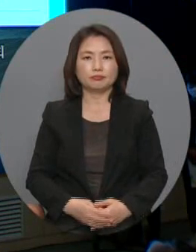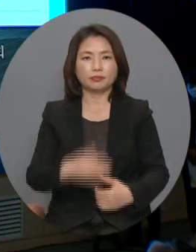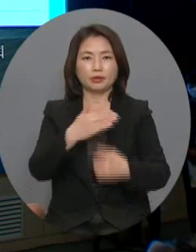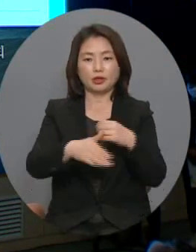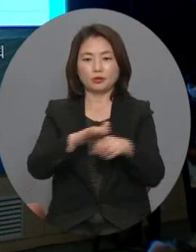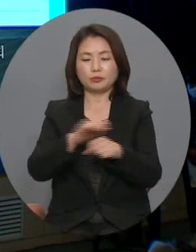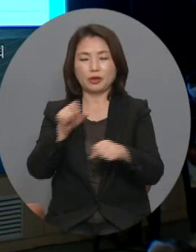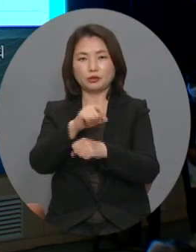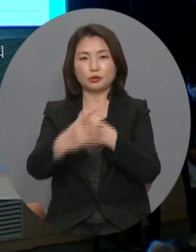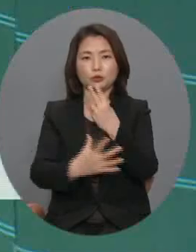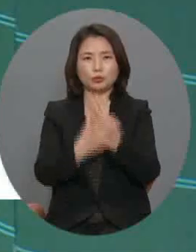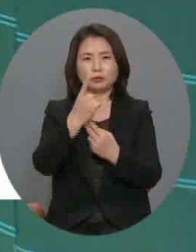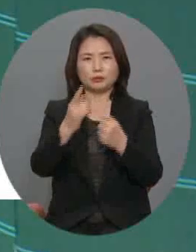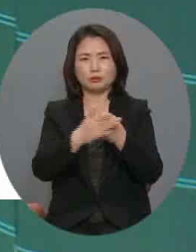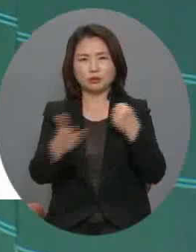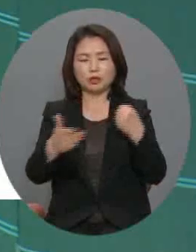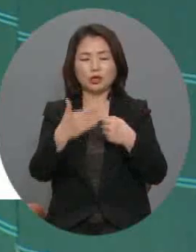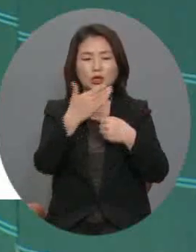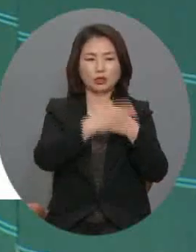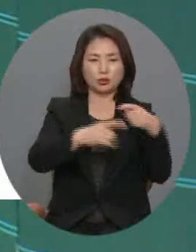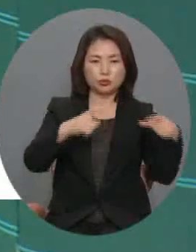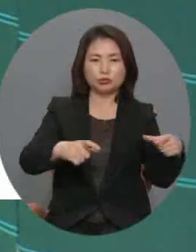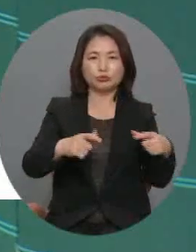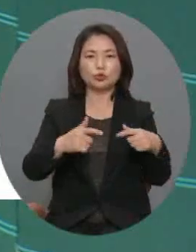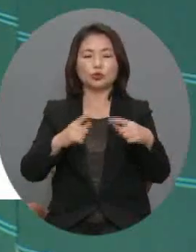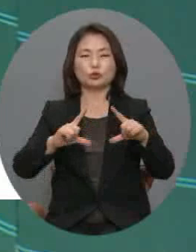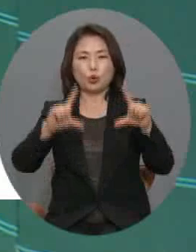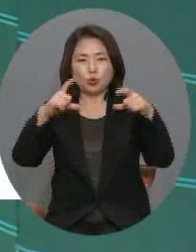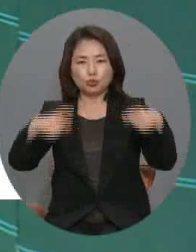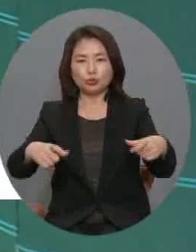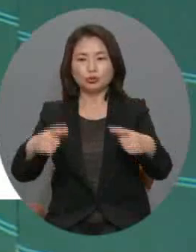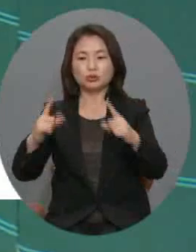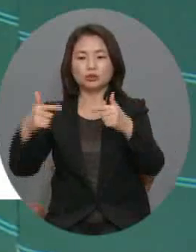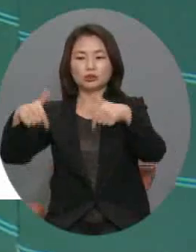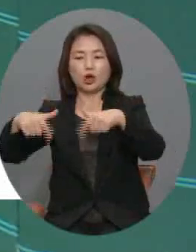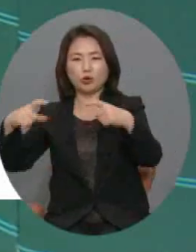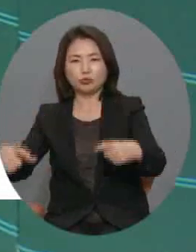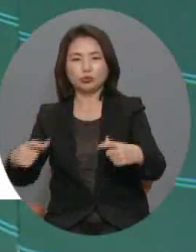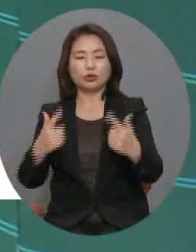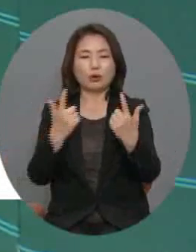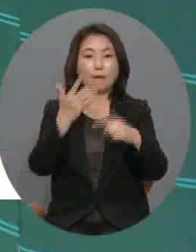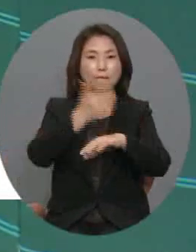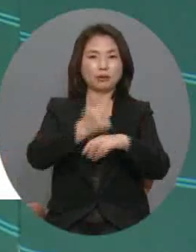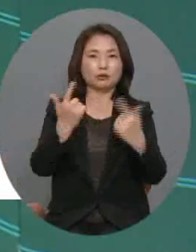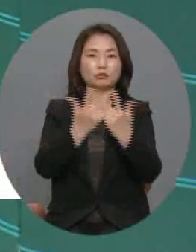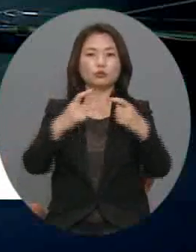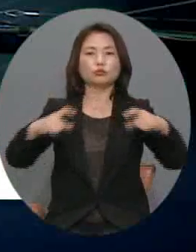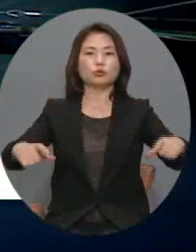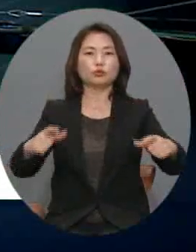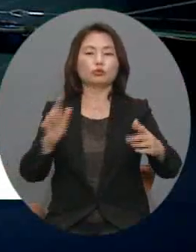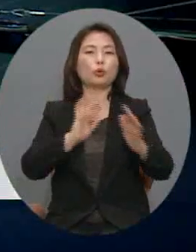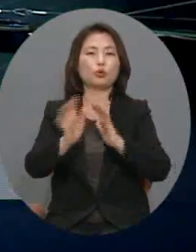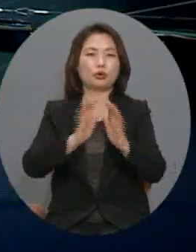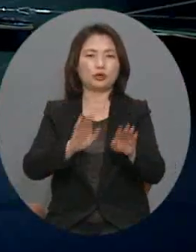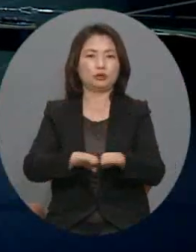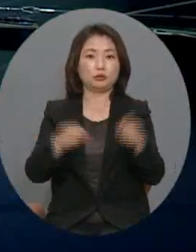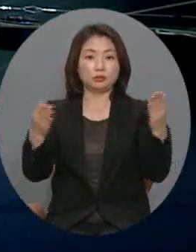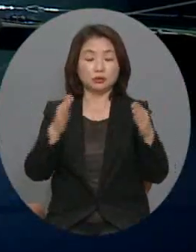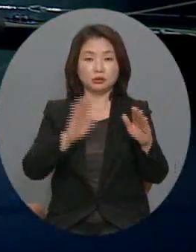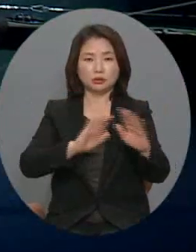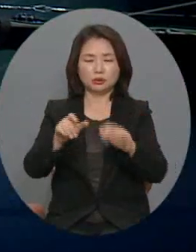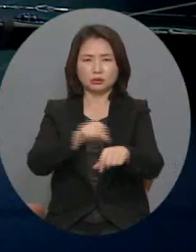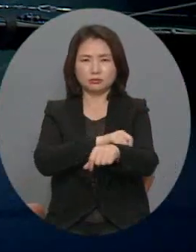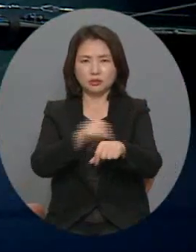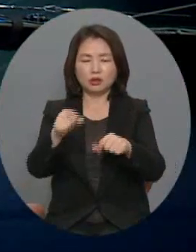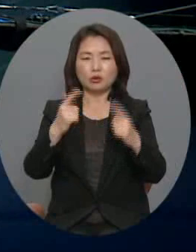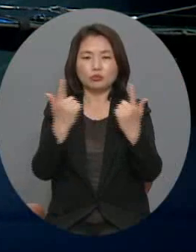대구 경북 행정 통합을 두고 대구권, 동북권, 서북권에 이어 마지막으로 열린 북부권 토론회. 이번 토론에서는